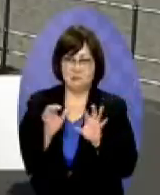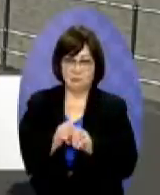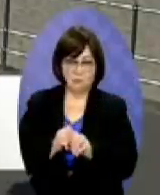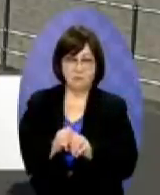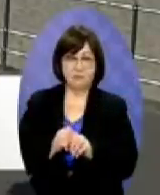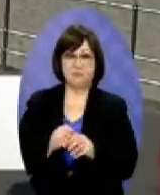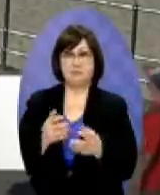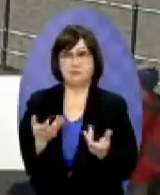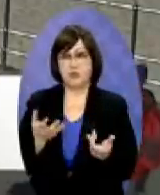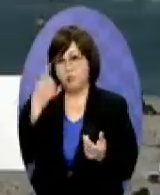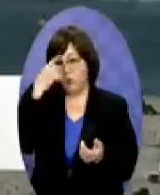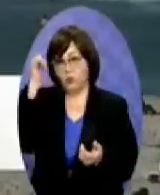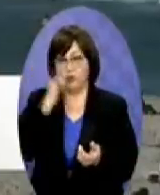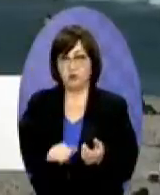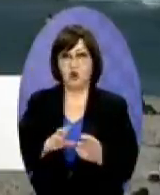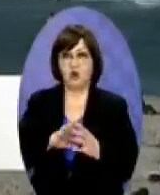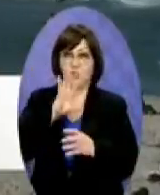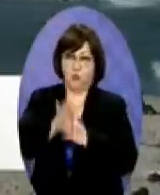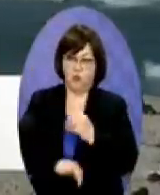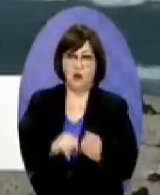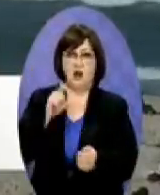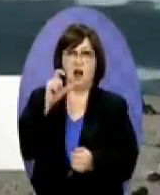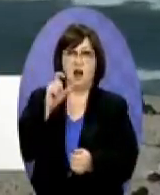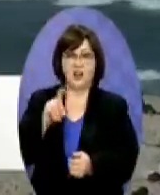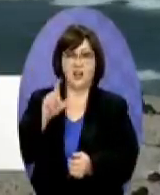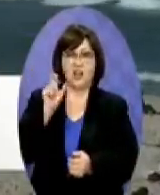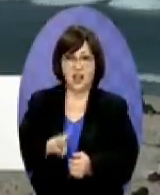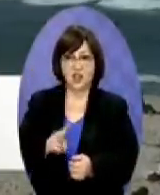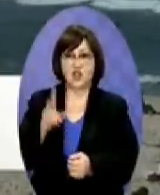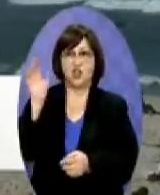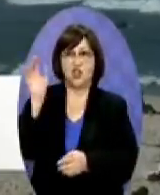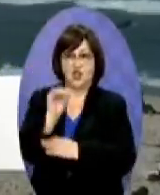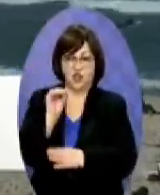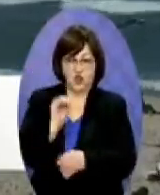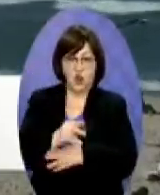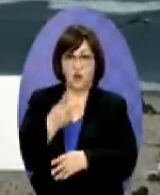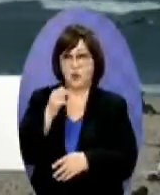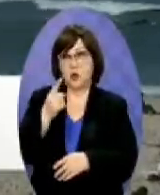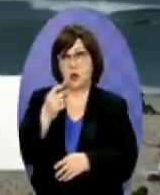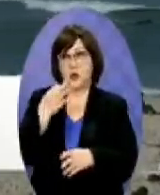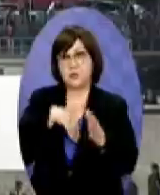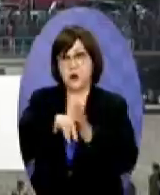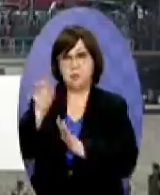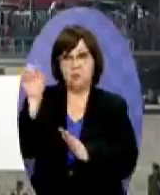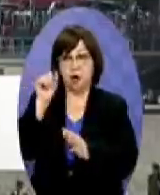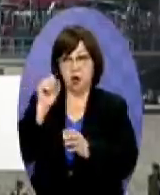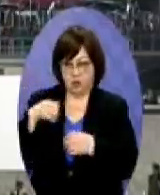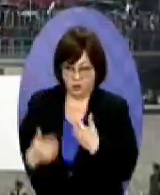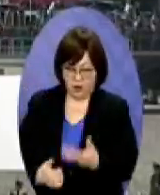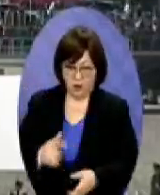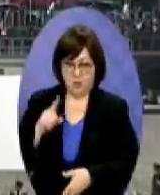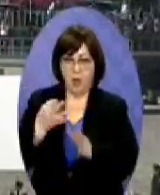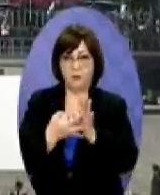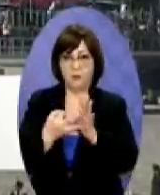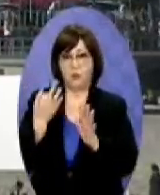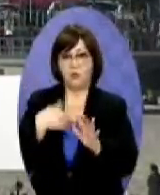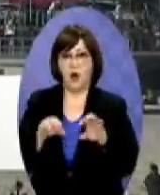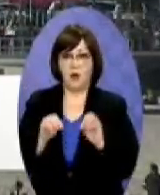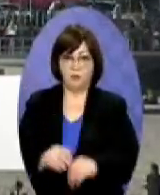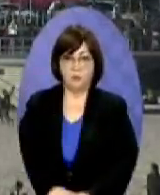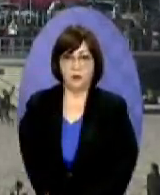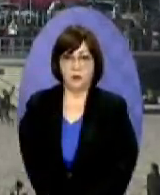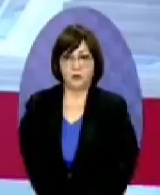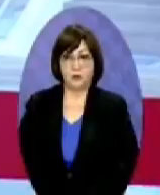хувьд олон улсын эх хэлний өдрийг 2001 оноос эхлэн тэмдэглэж эхэлсэн энэ жил 18 дахь удаага тэмдэглэж байна.